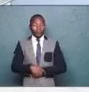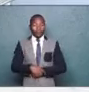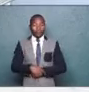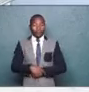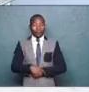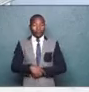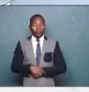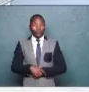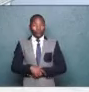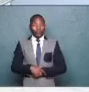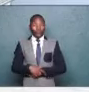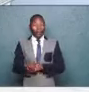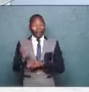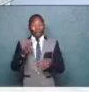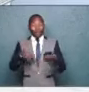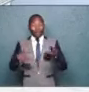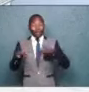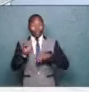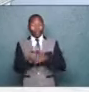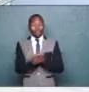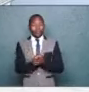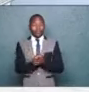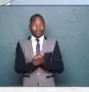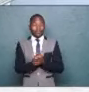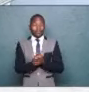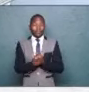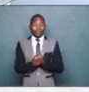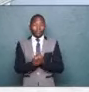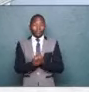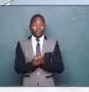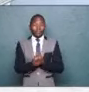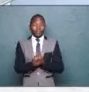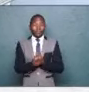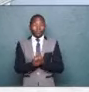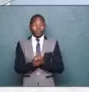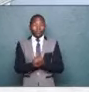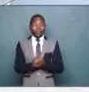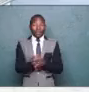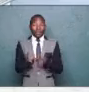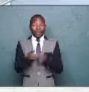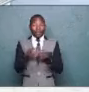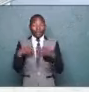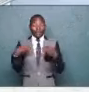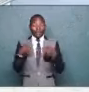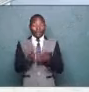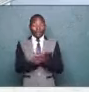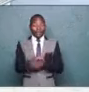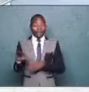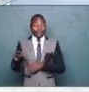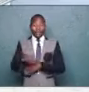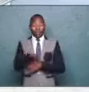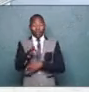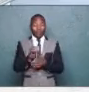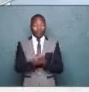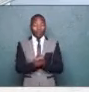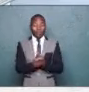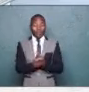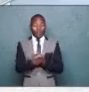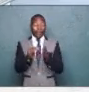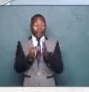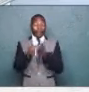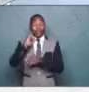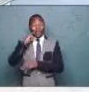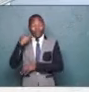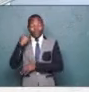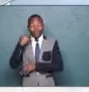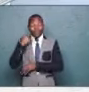City, Mangochi, Mangochi Municipality, Mwanza, Chikwawa ndi